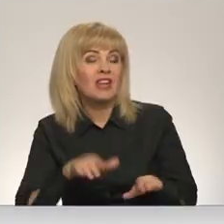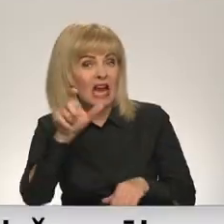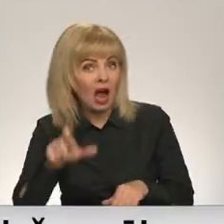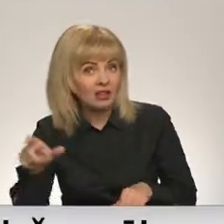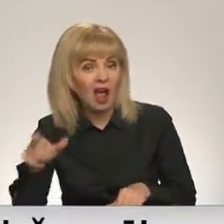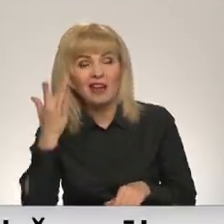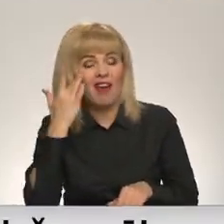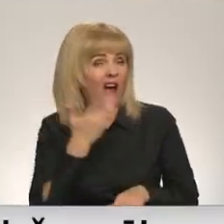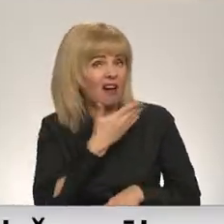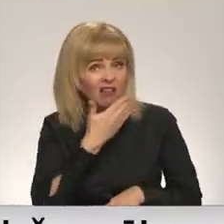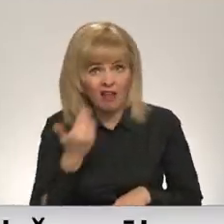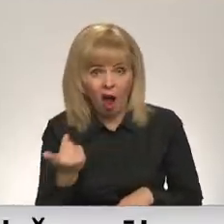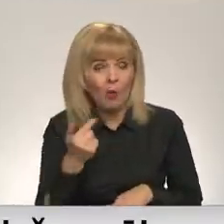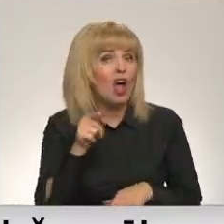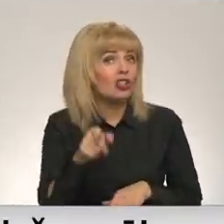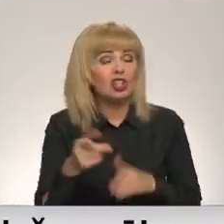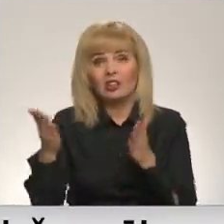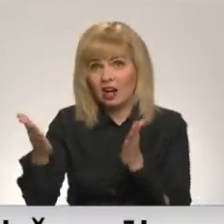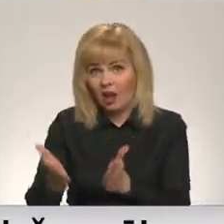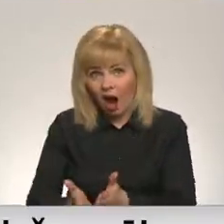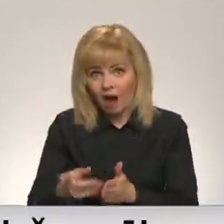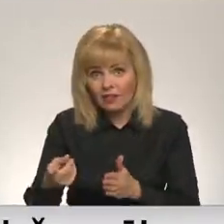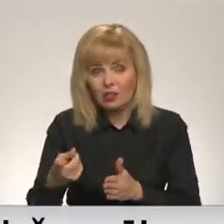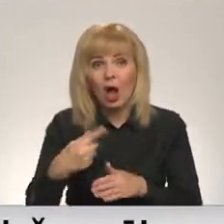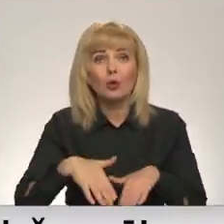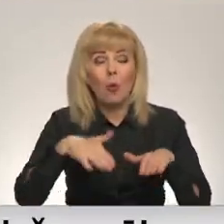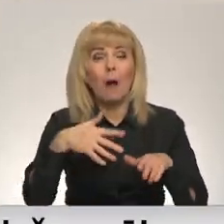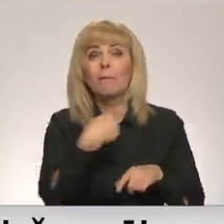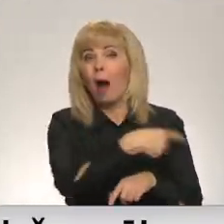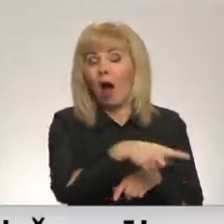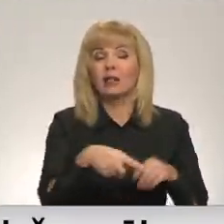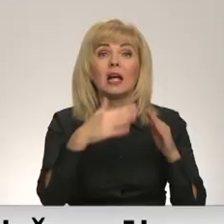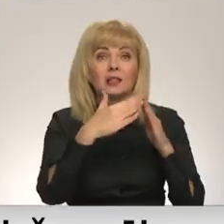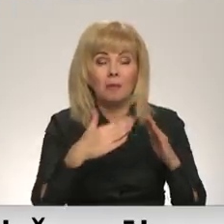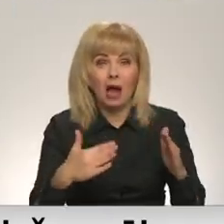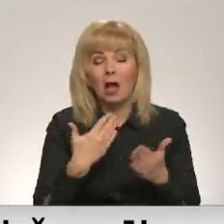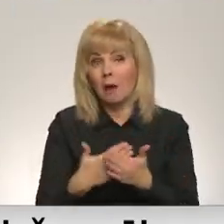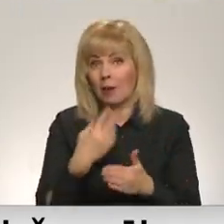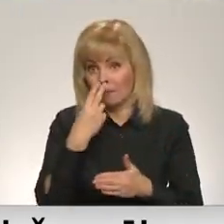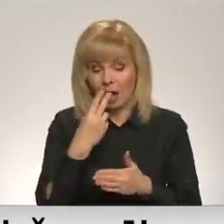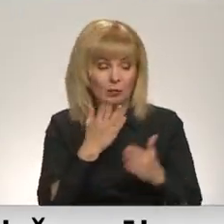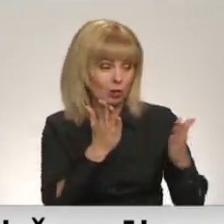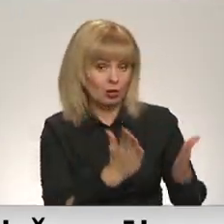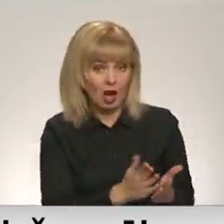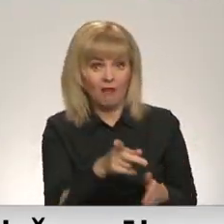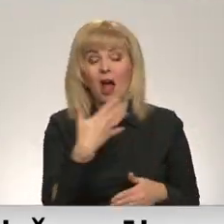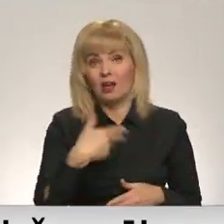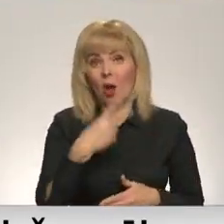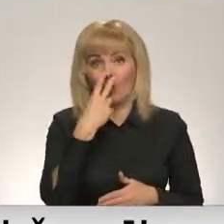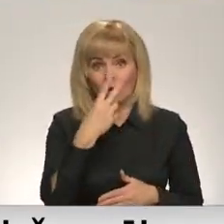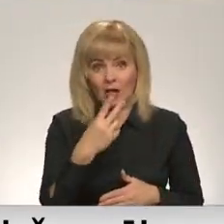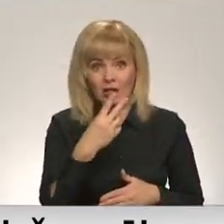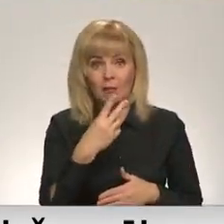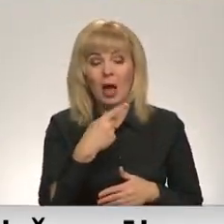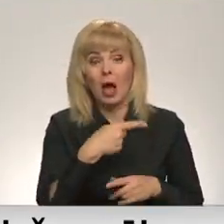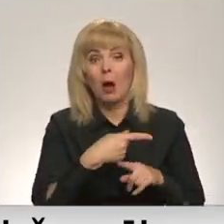liels jēgas no tā nav, jo šis grāvis savukārt noplūdina pārējās mājas. Un ja paskatāmies uz šo grāvi, tad redzam, šis ir uz